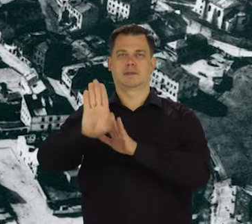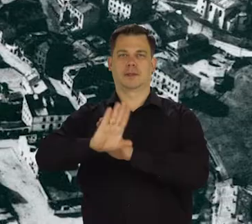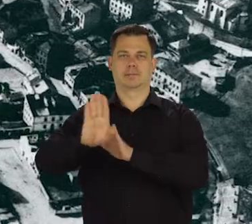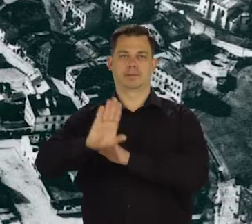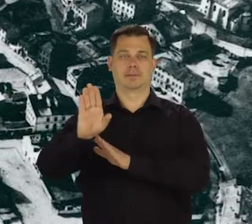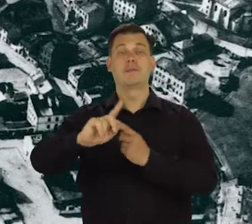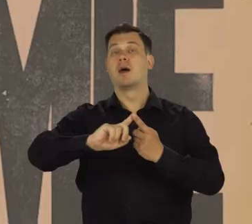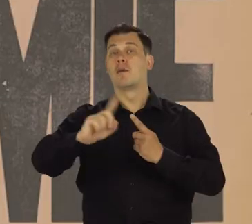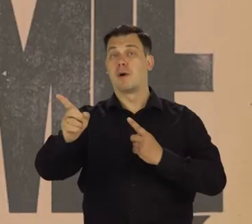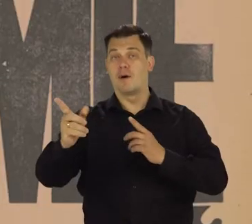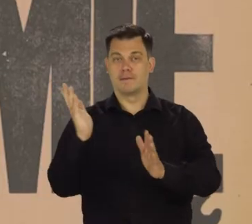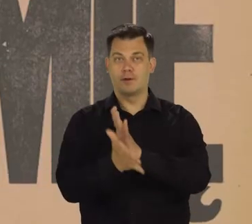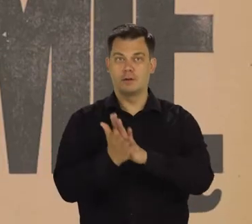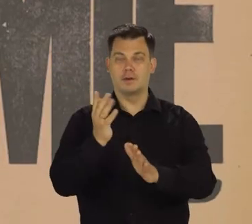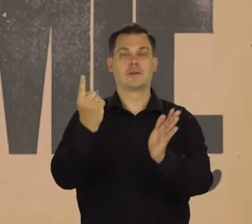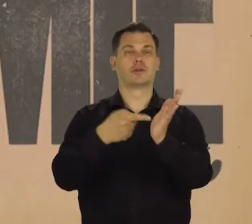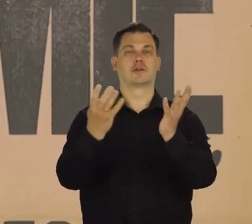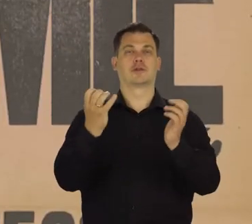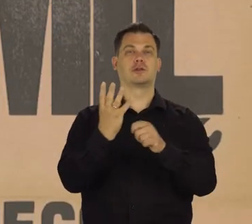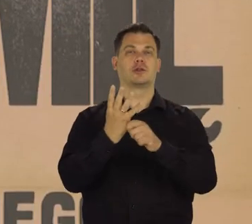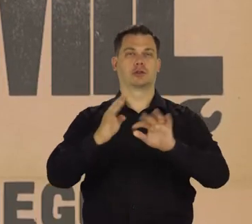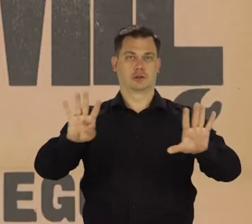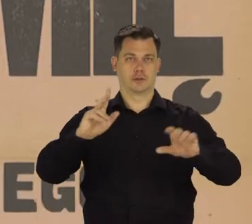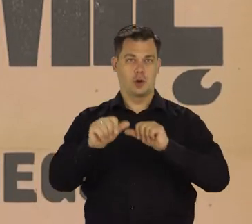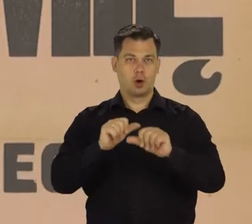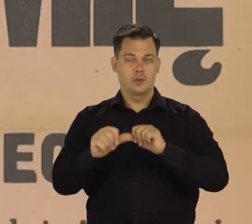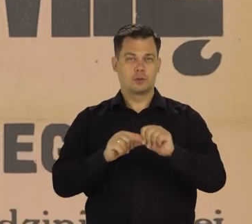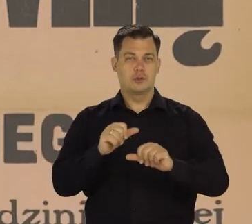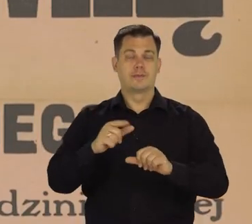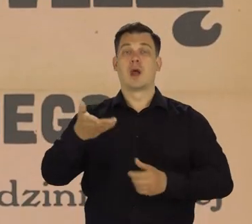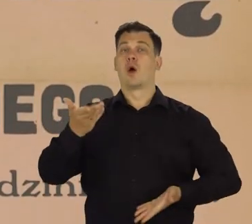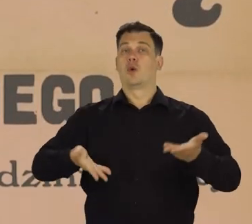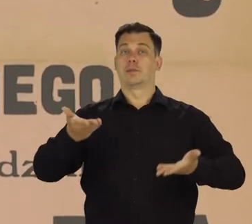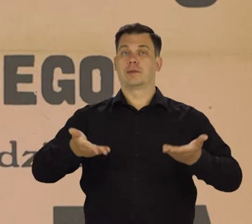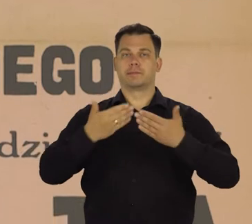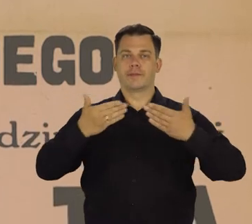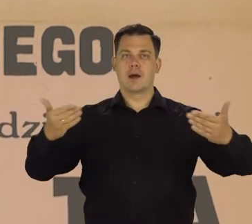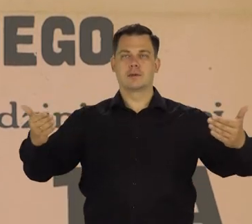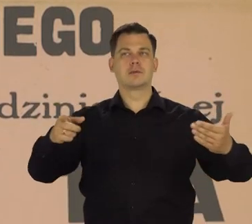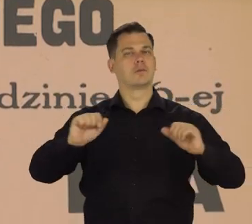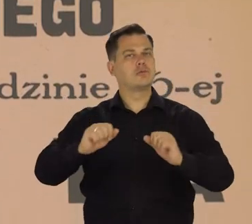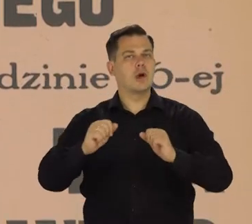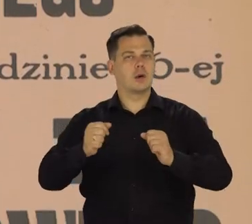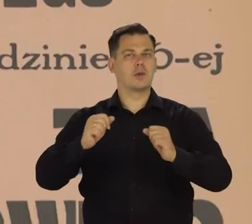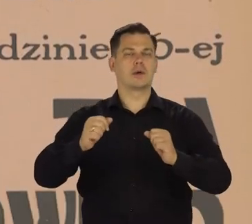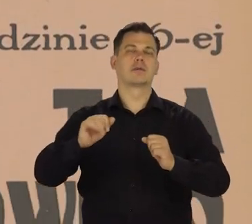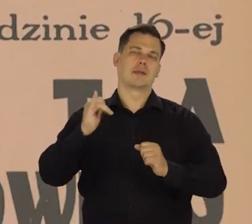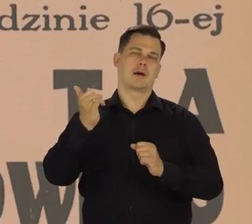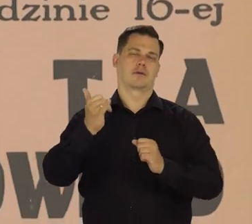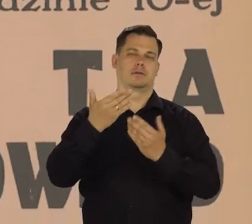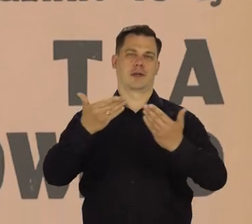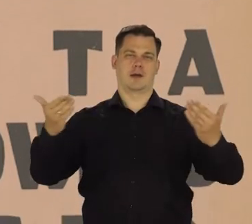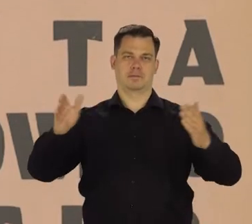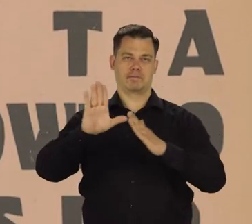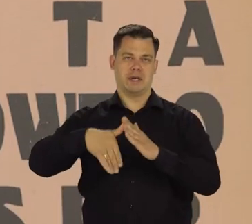frontowe. Po wojnie, do 1949 roku, Lubelski Teatr prowadził działalność jako